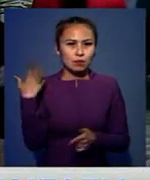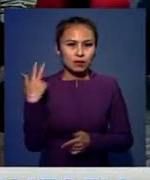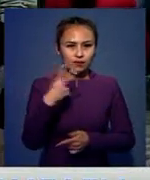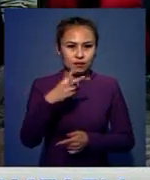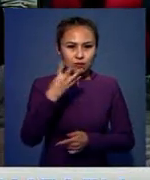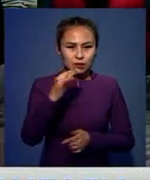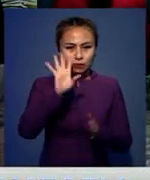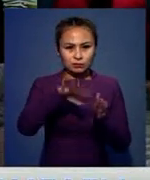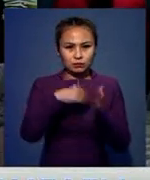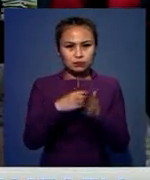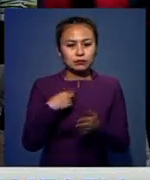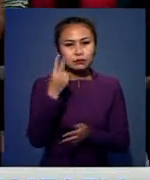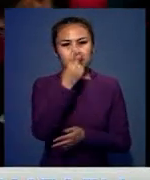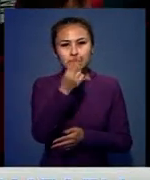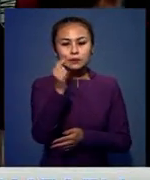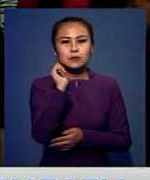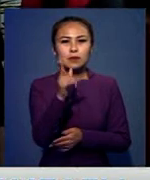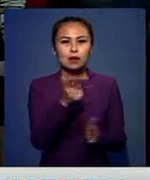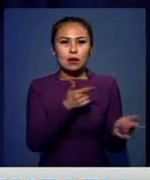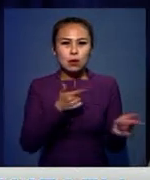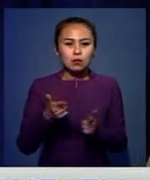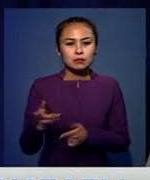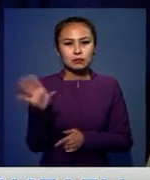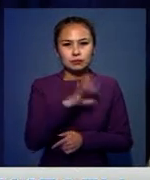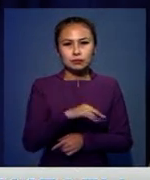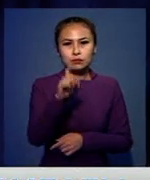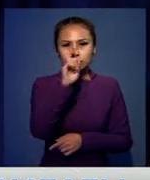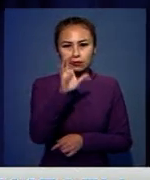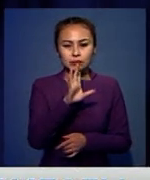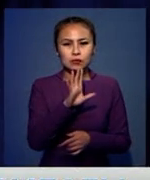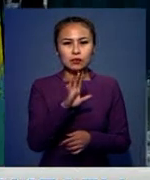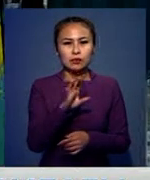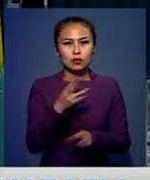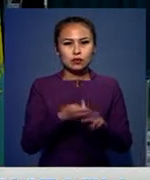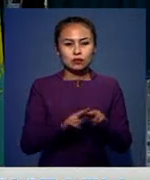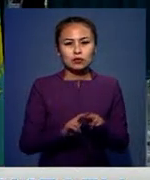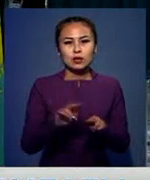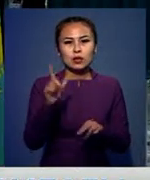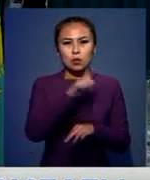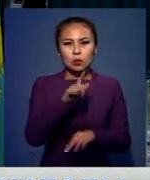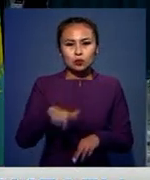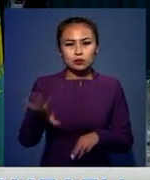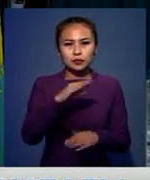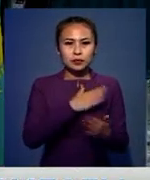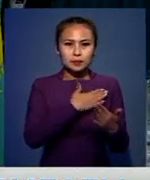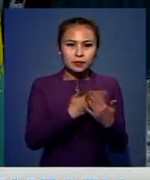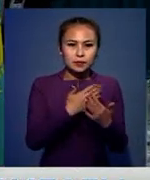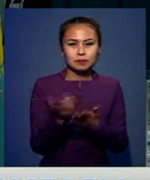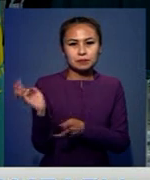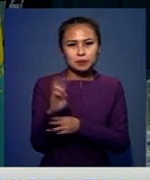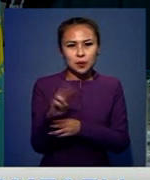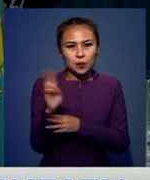бері сайлау учаскелерінің дайындығын бағамдадық. Енді міне сындарлы сәтке де куәміз. Оның барысында халықтың жоғары